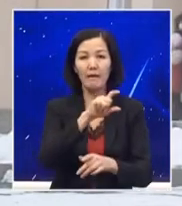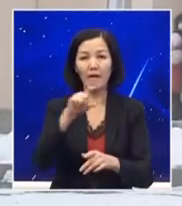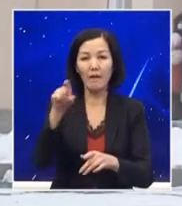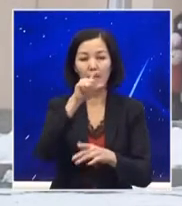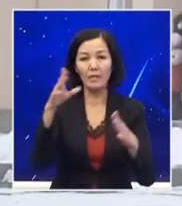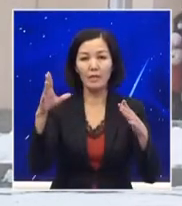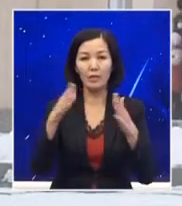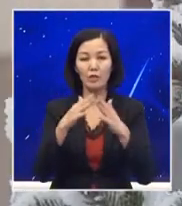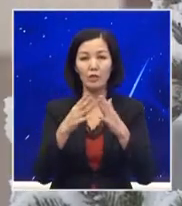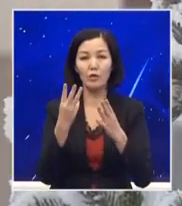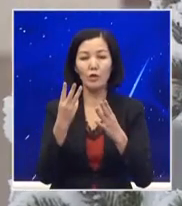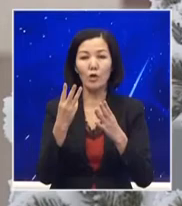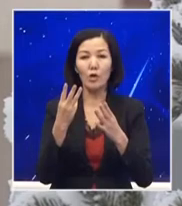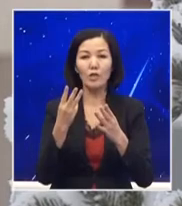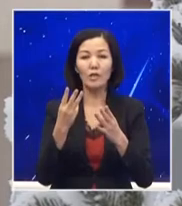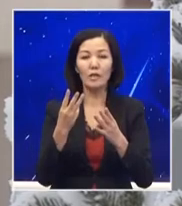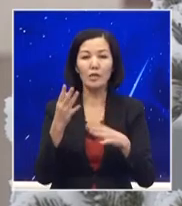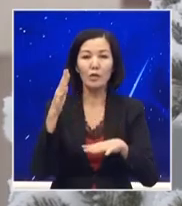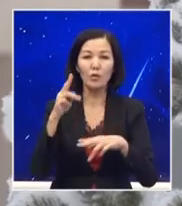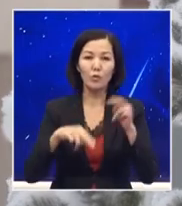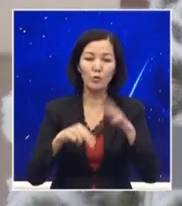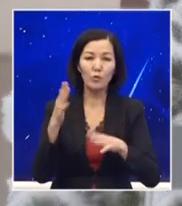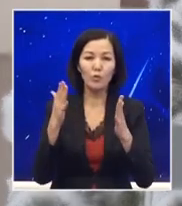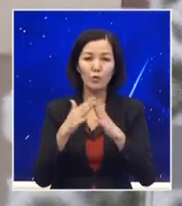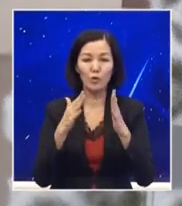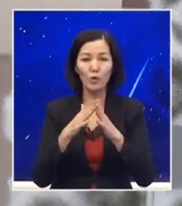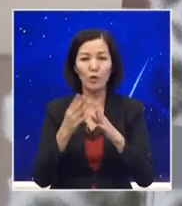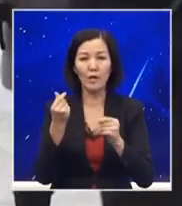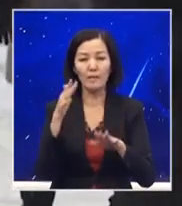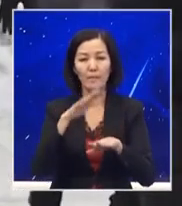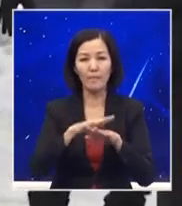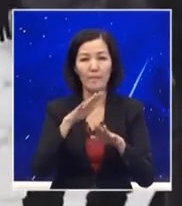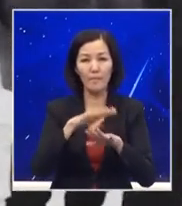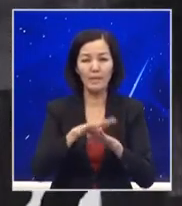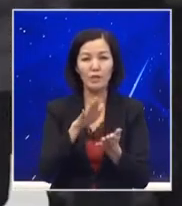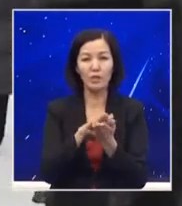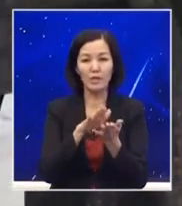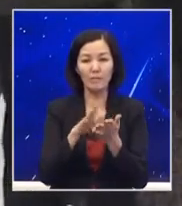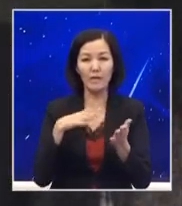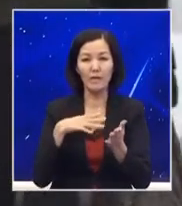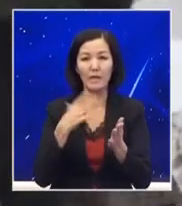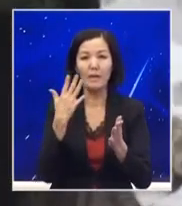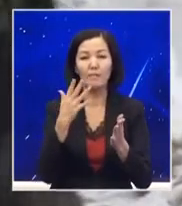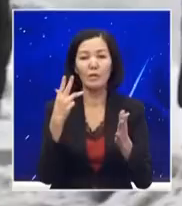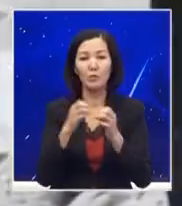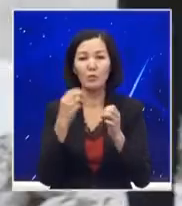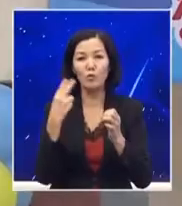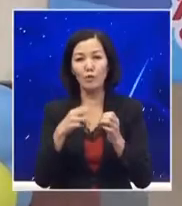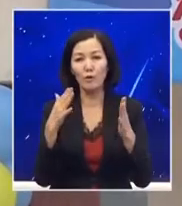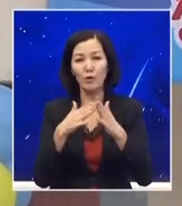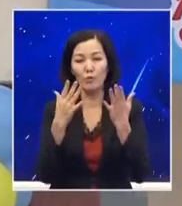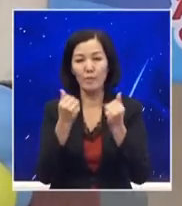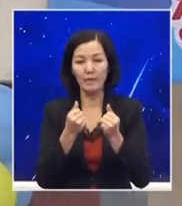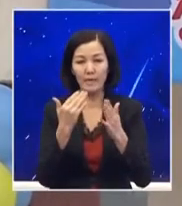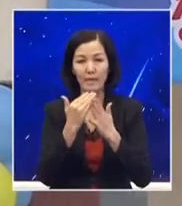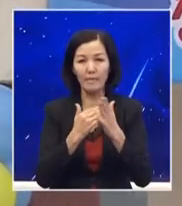баспаналар тұрғыны жинақ банкы салымшыларына да бұйырды. Мемлекетті қызметкерлер, бюджет саласындағы мамандар 5-10-20 бағдарламасымен үйлі болды.